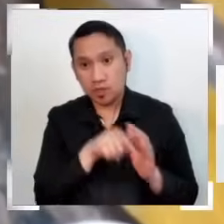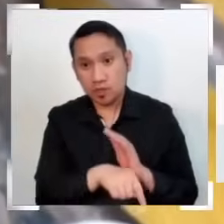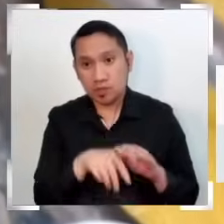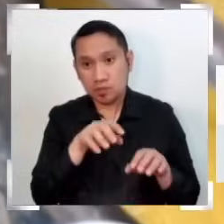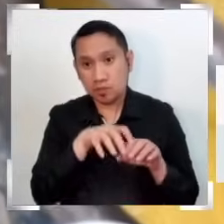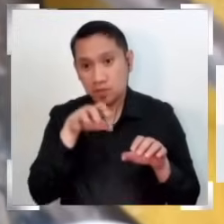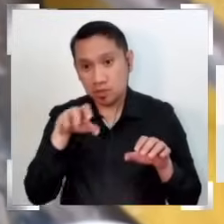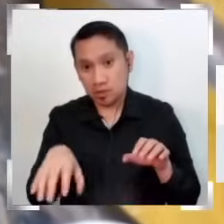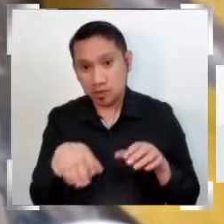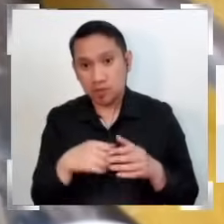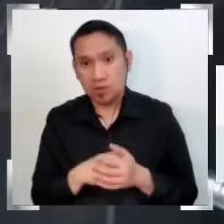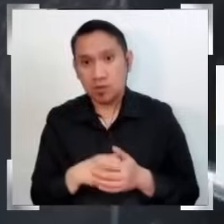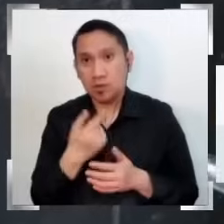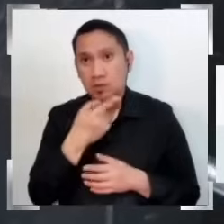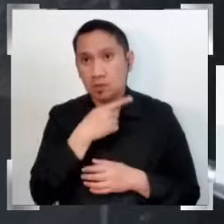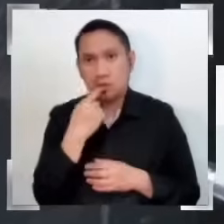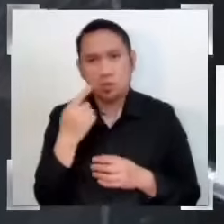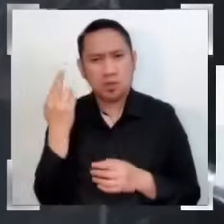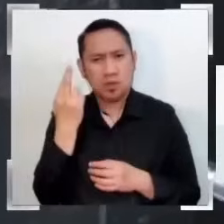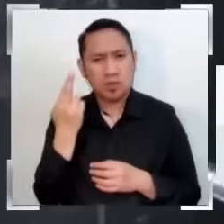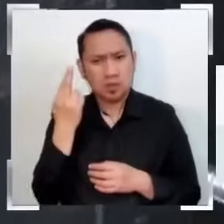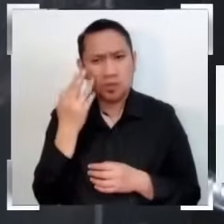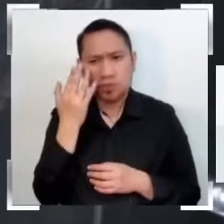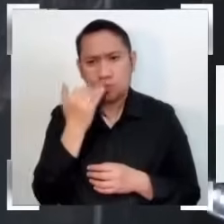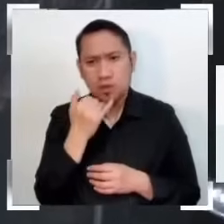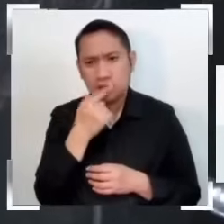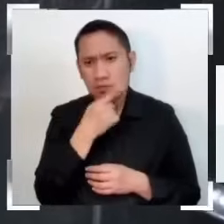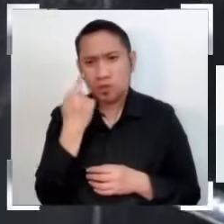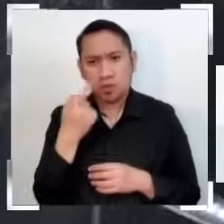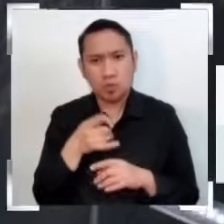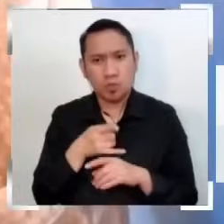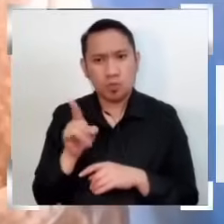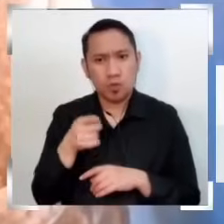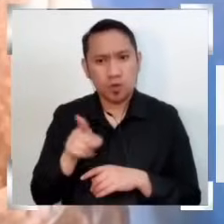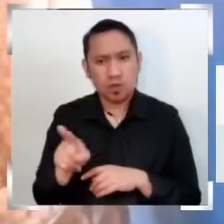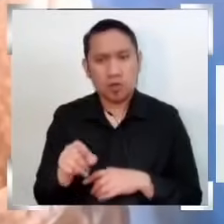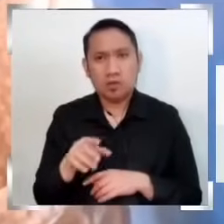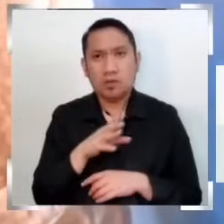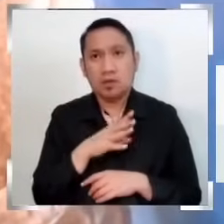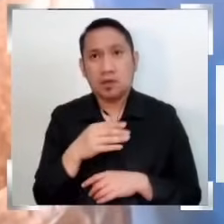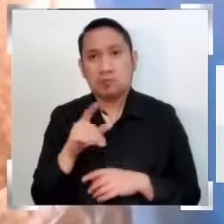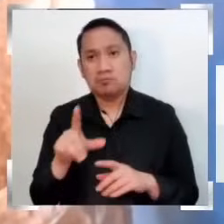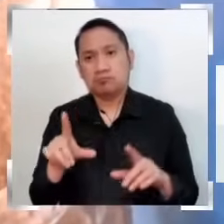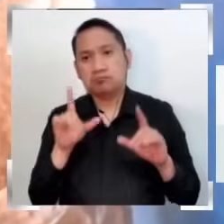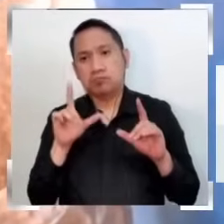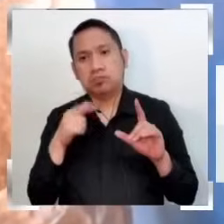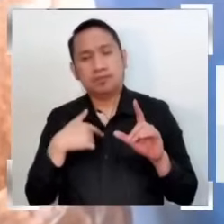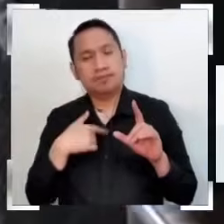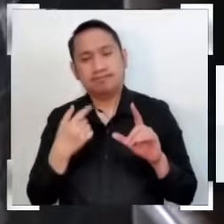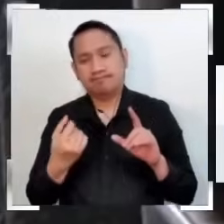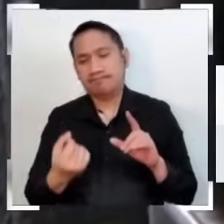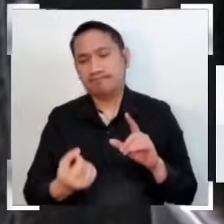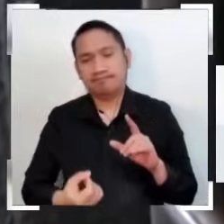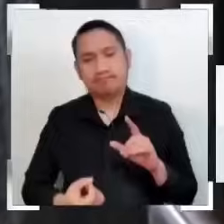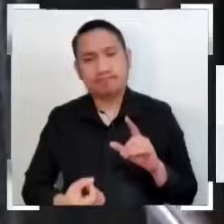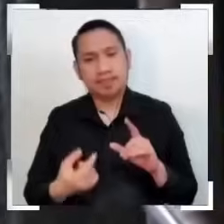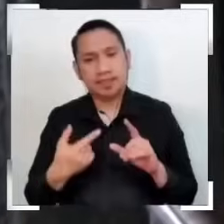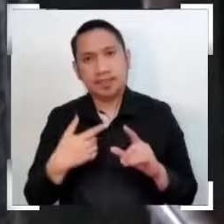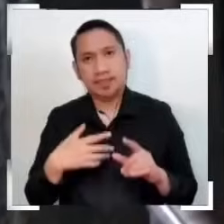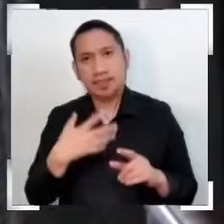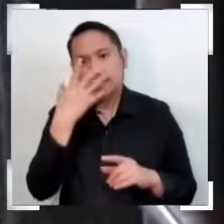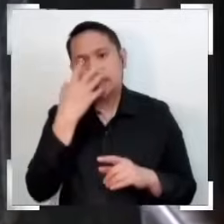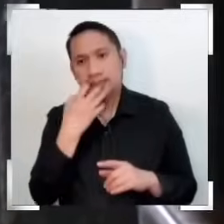investigasyon, pambubuli ang ugat ng krimen. Umamin sa krimen ang suspect na napuno na raw sa pang-aasar sa kanya ng biktima.